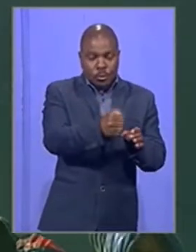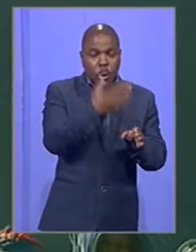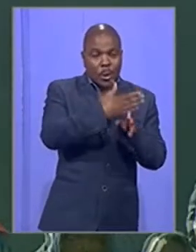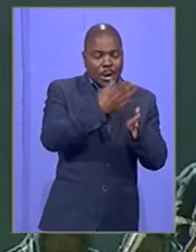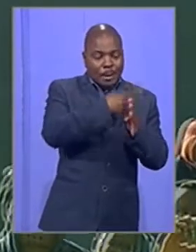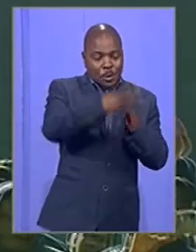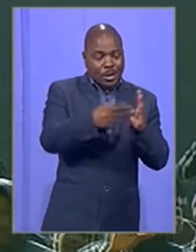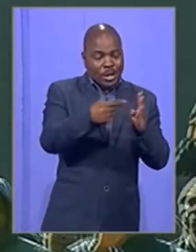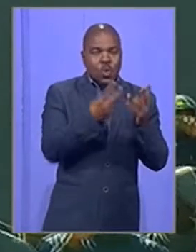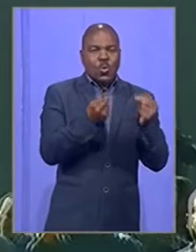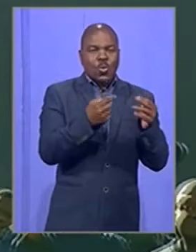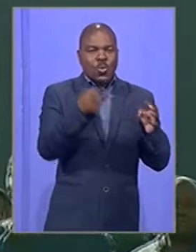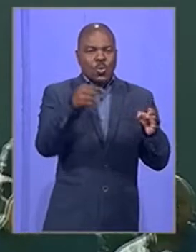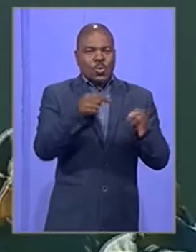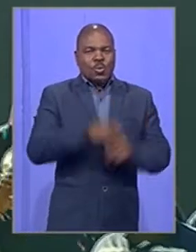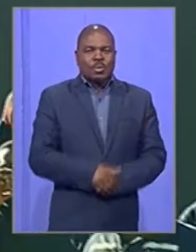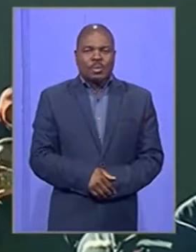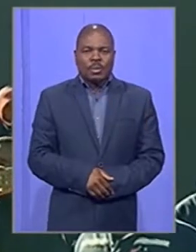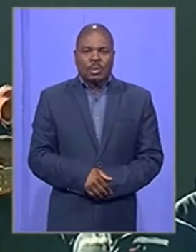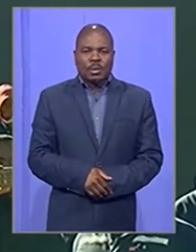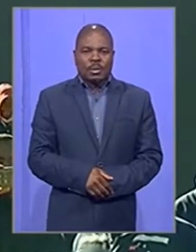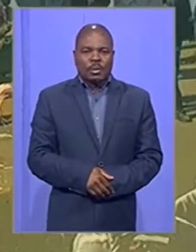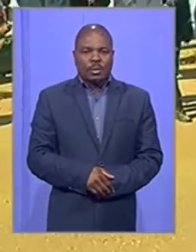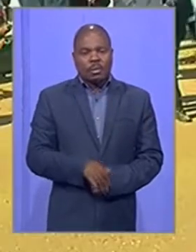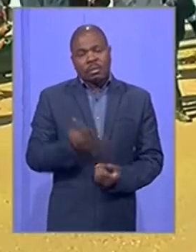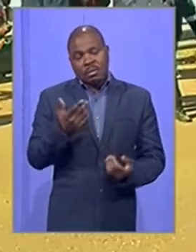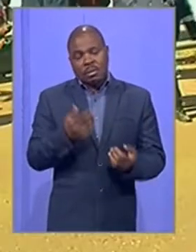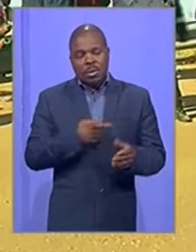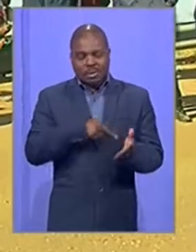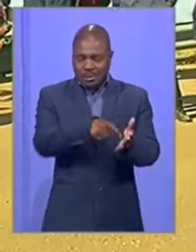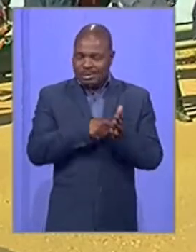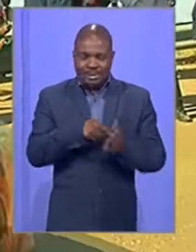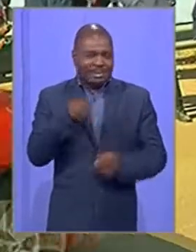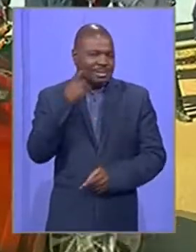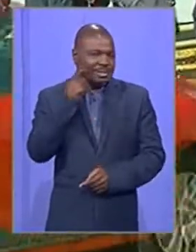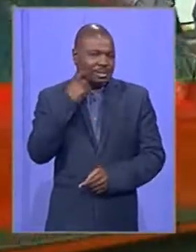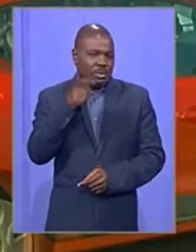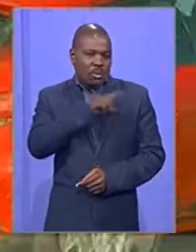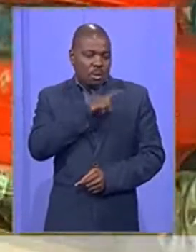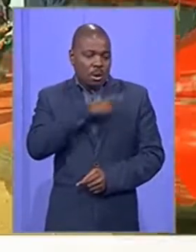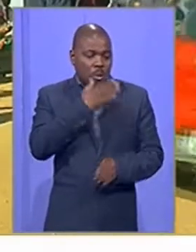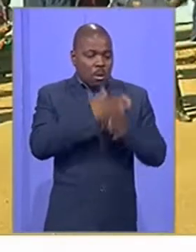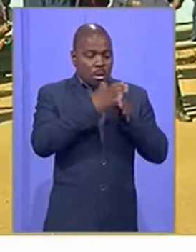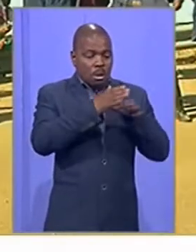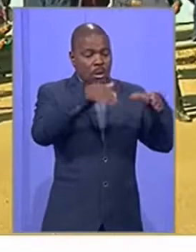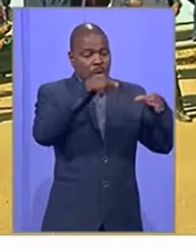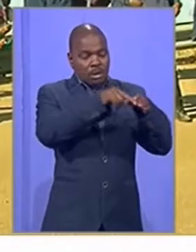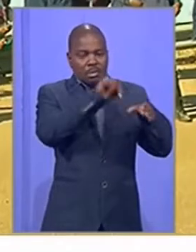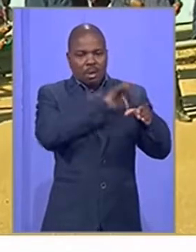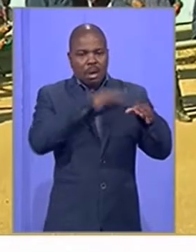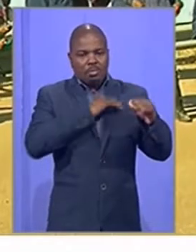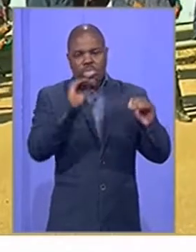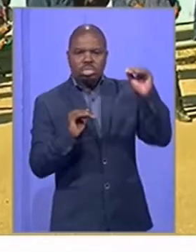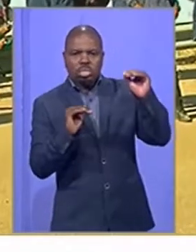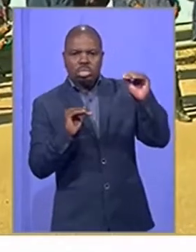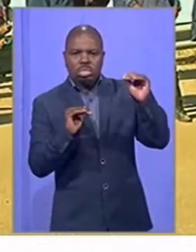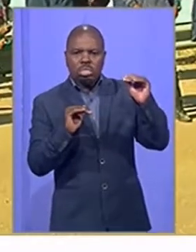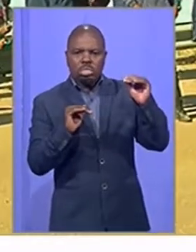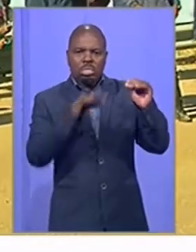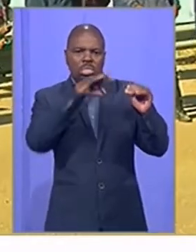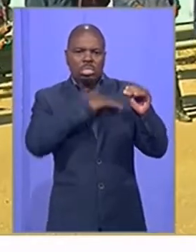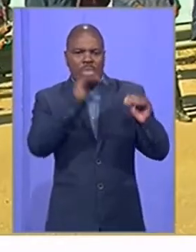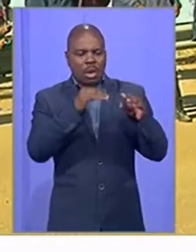e ntšhwa kwa moepong. Dinyako tša rena di bonolo go na le ba a gone equality ka mara smelters go ba babereki a ba ba sare go lekana